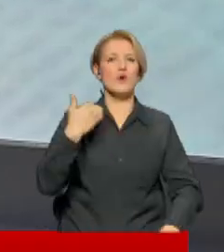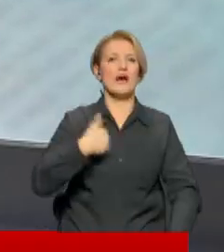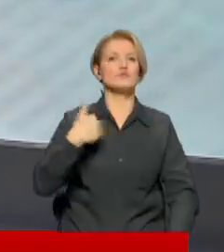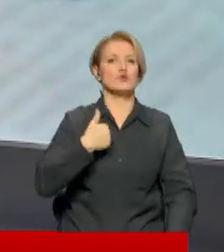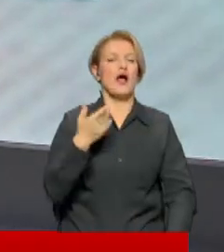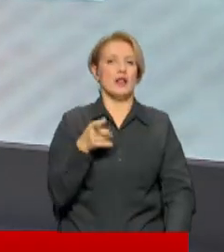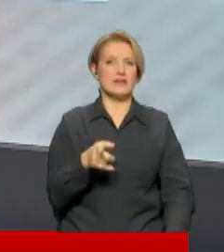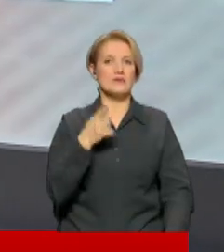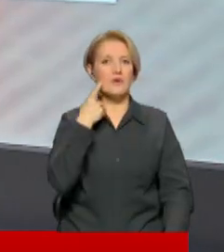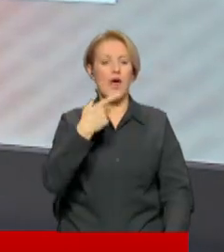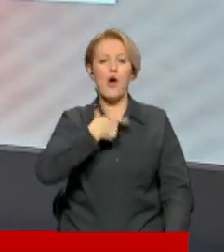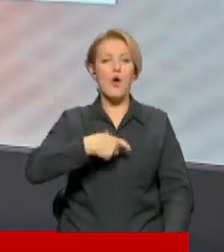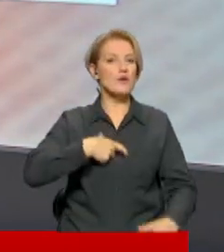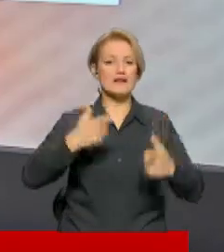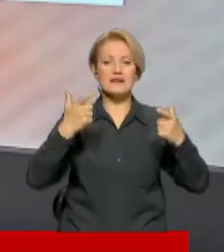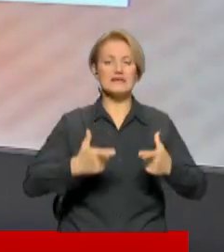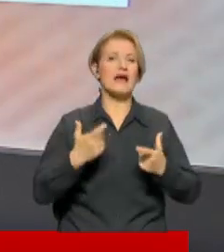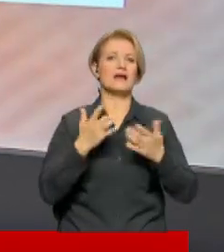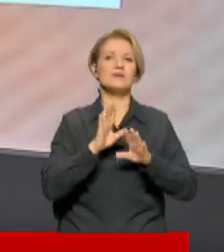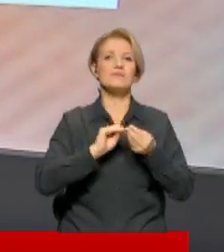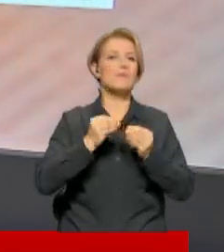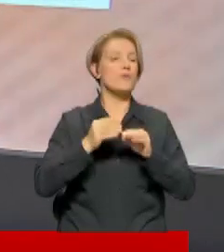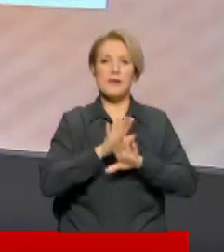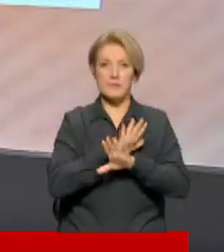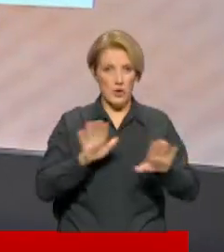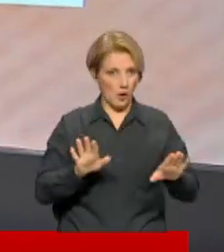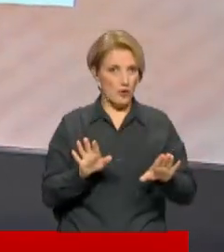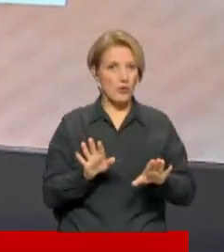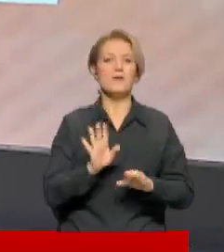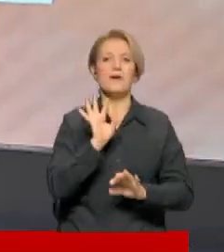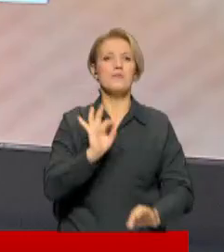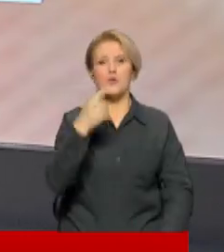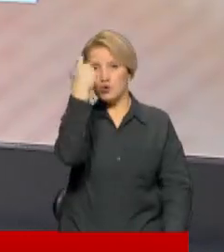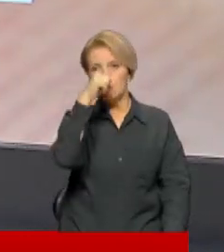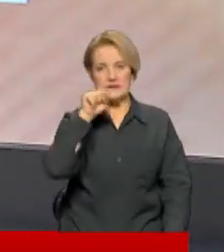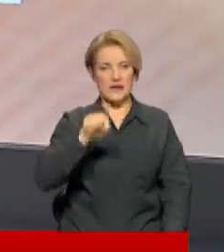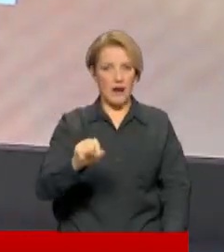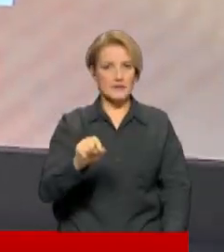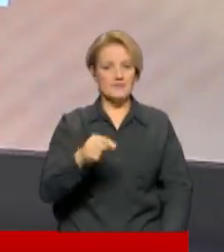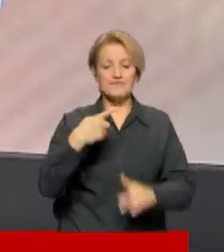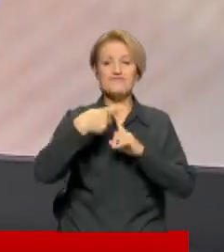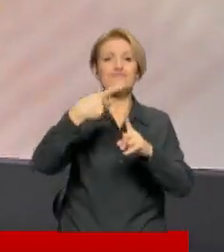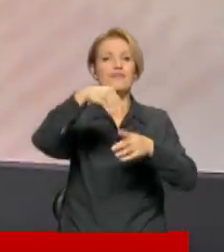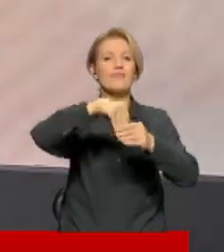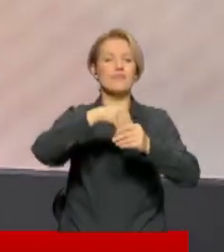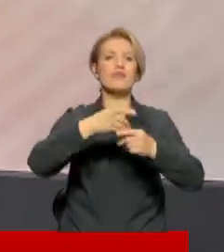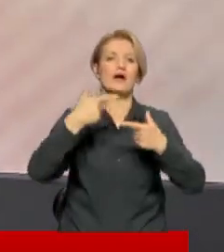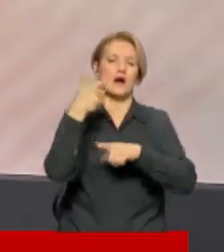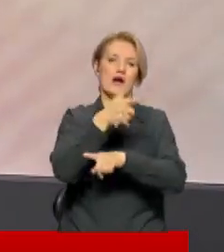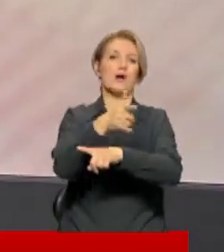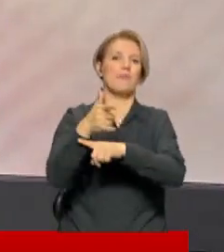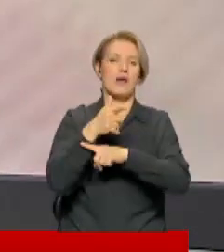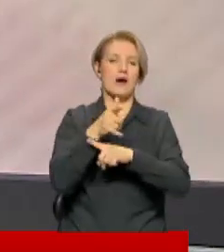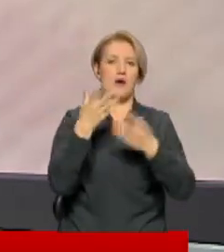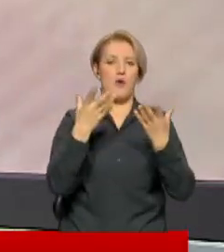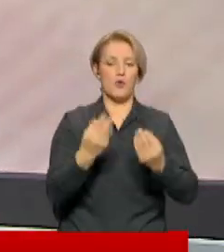sayılır yani özel alanının ihlal edilmesi gibi bir yaklaşım olamaz ve bu yüzden de taksilerin içinde artık kamera olacak